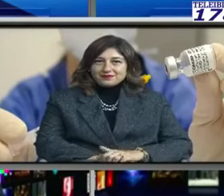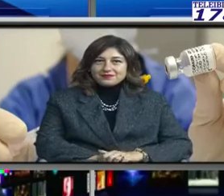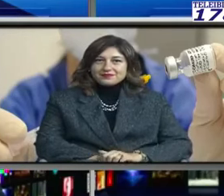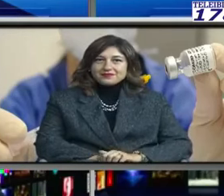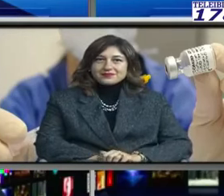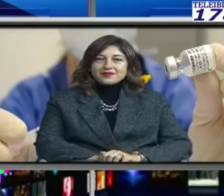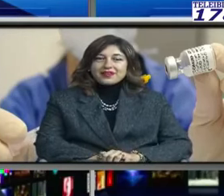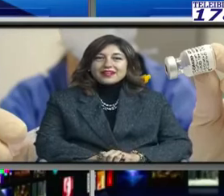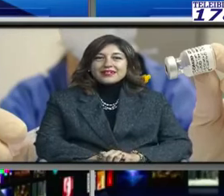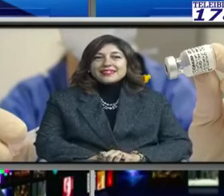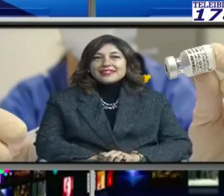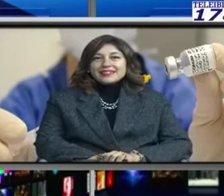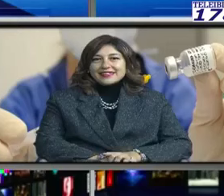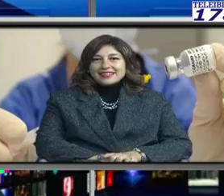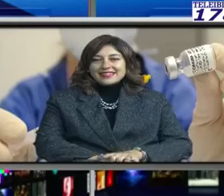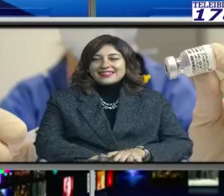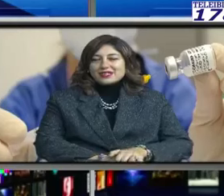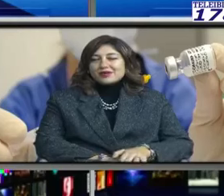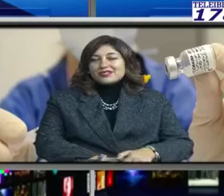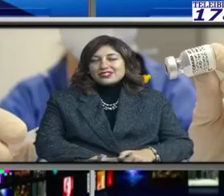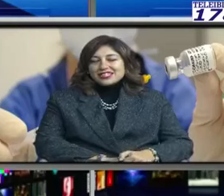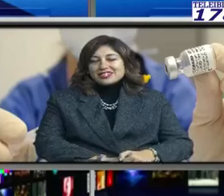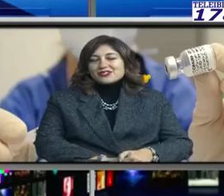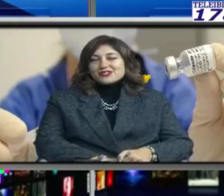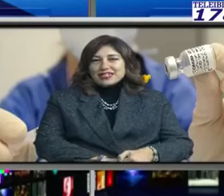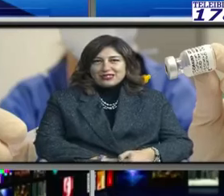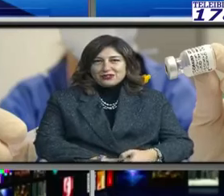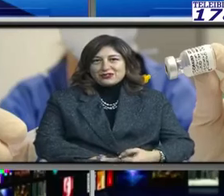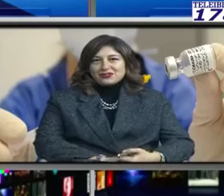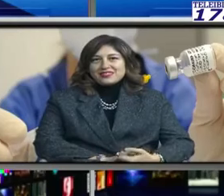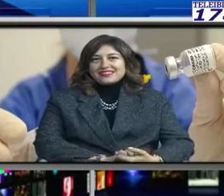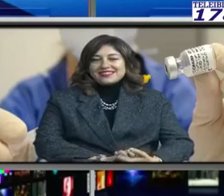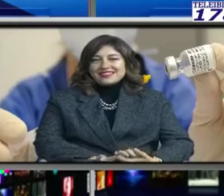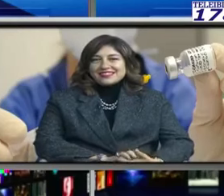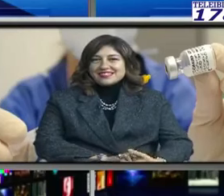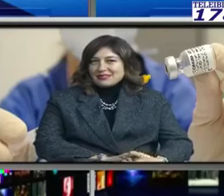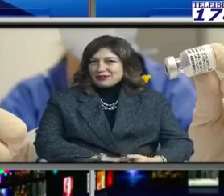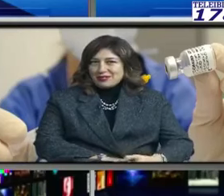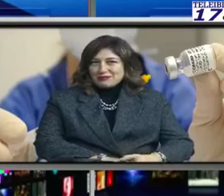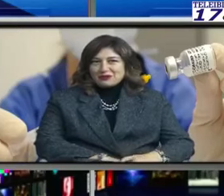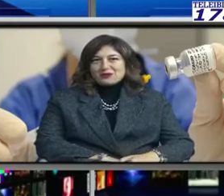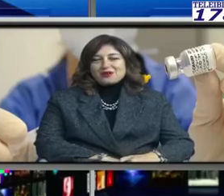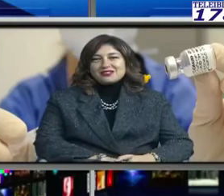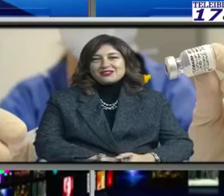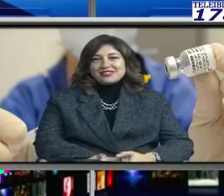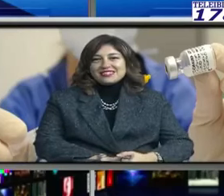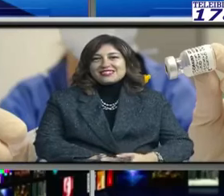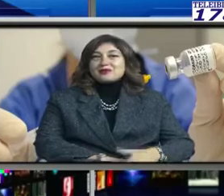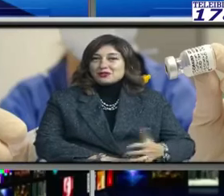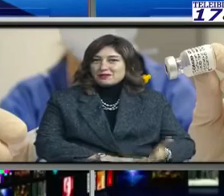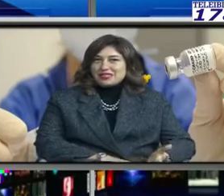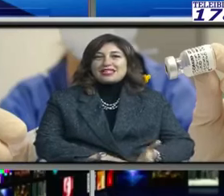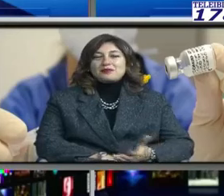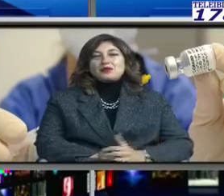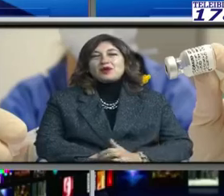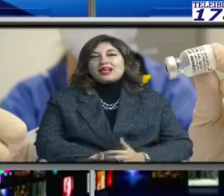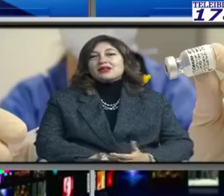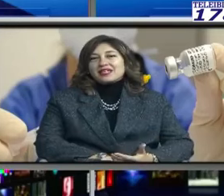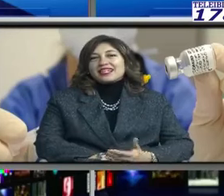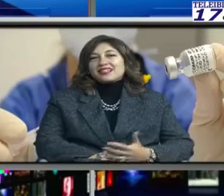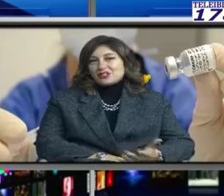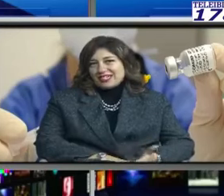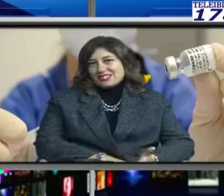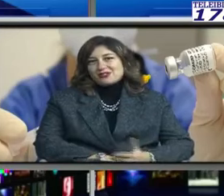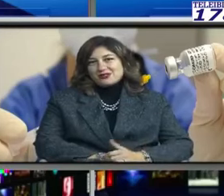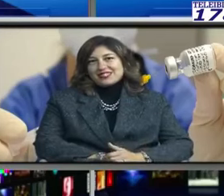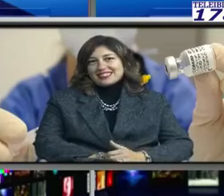famiglia, lo dico, cioè, come è combinato? Le nuove generazioni hanno tanti stimoli in più, hanno tante possibilità in più e hanno